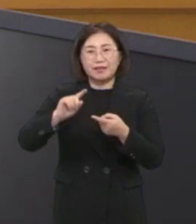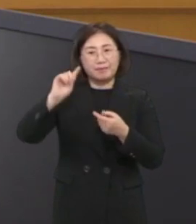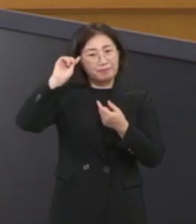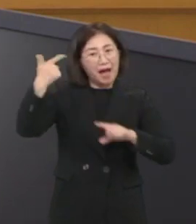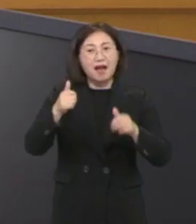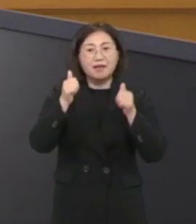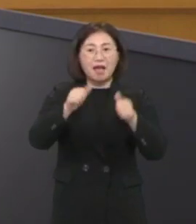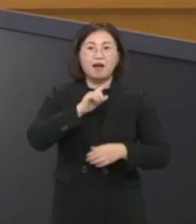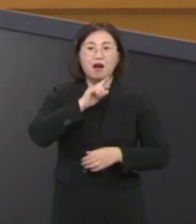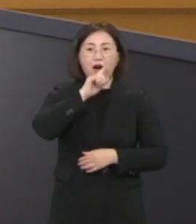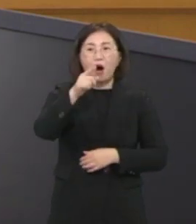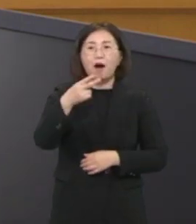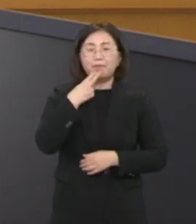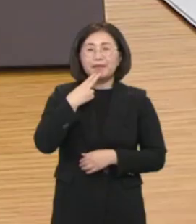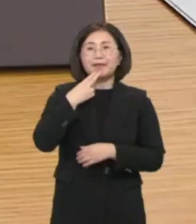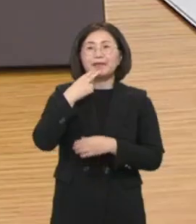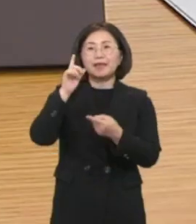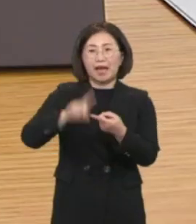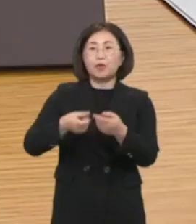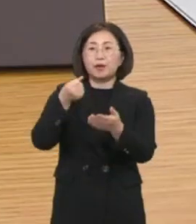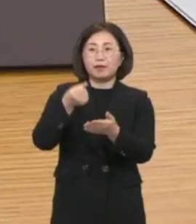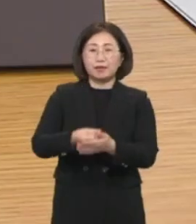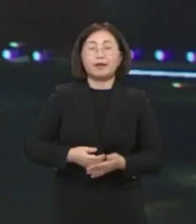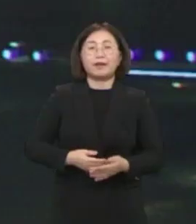않으면서 형이 최종 확정됐습니다.